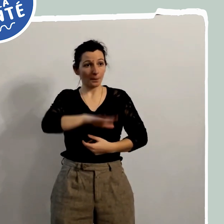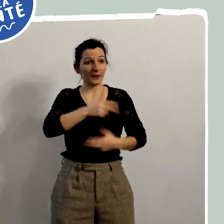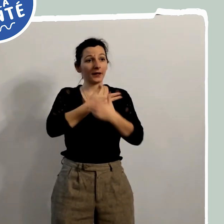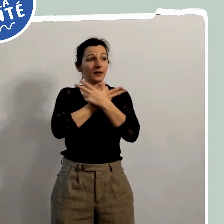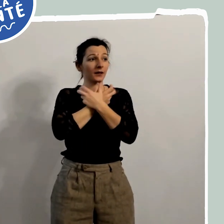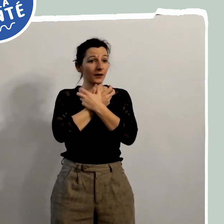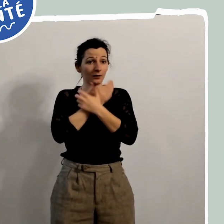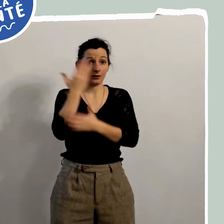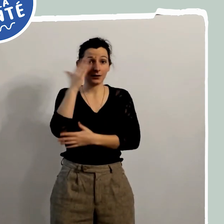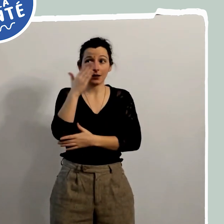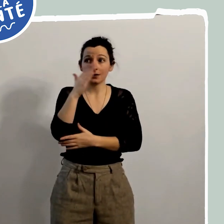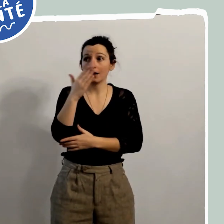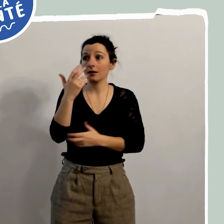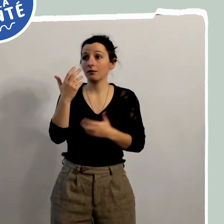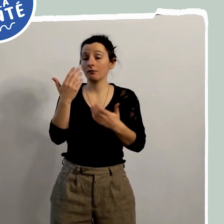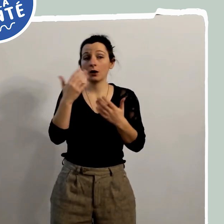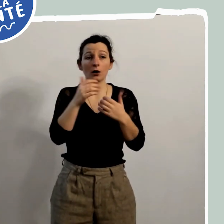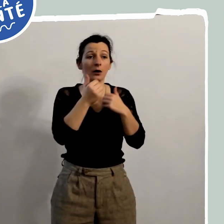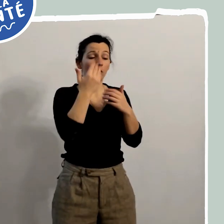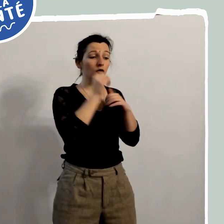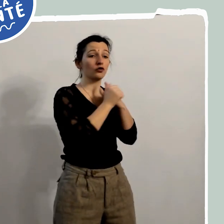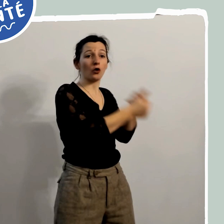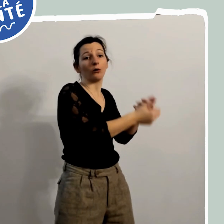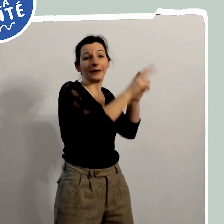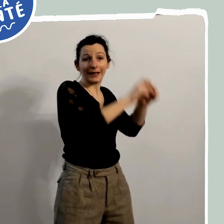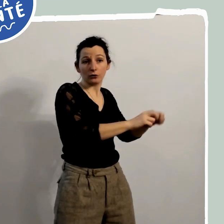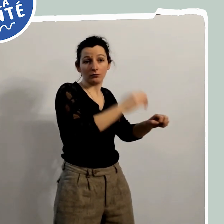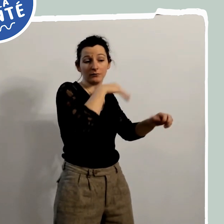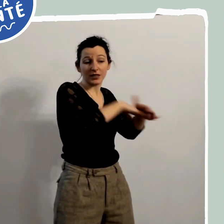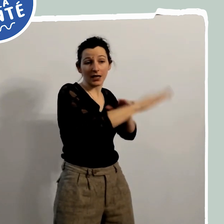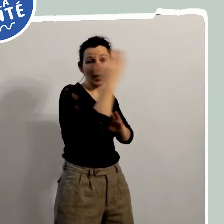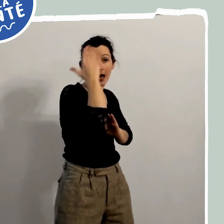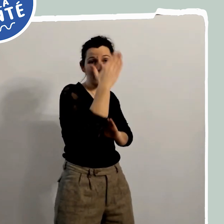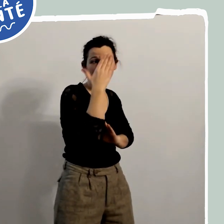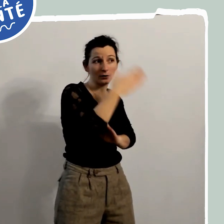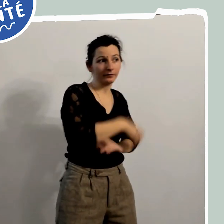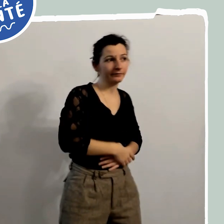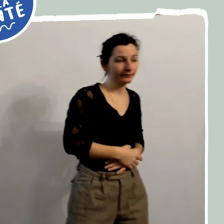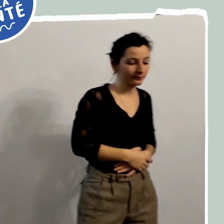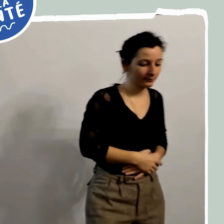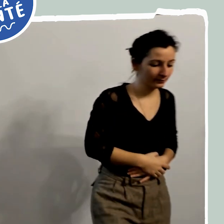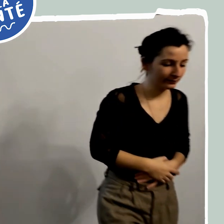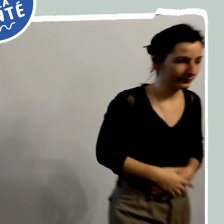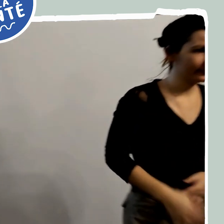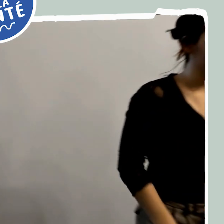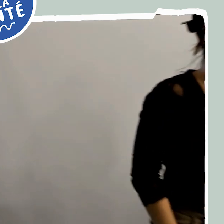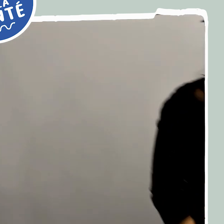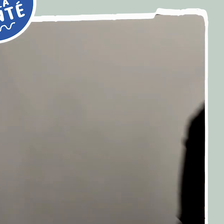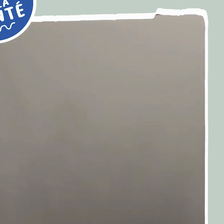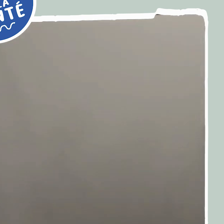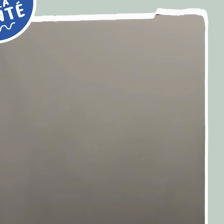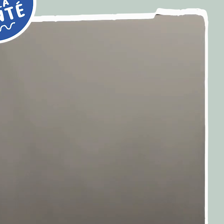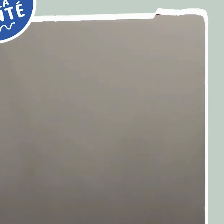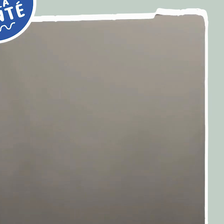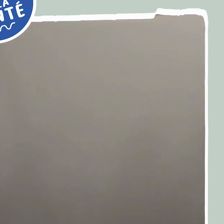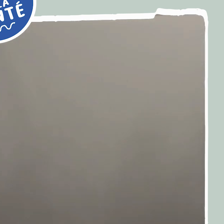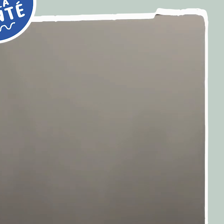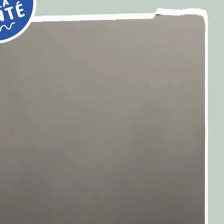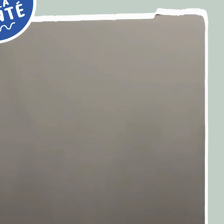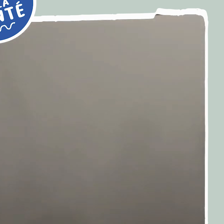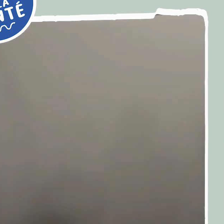thyroïdiennes dans les modèles animaux. Donc dans les modèles animaux, il y a des données, ça existe. Après, comme